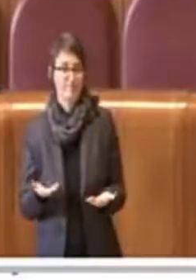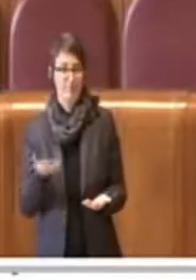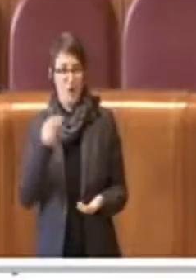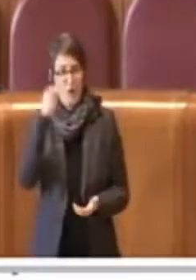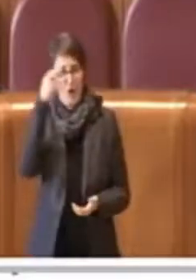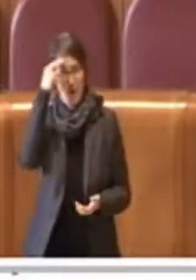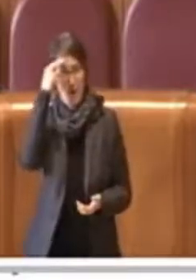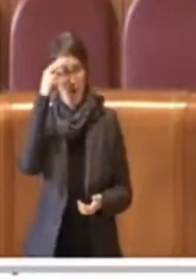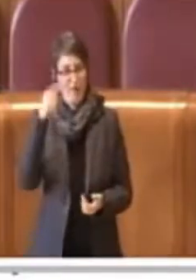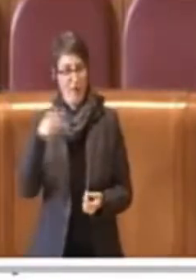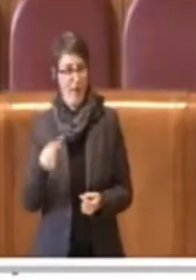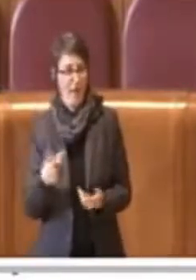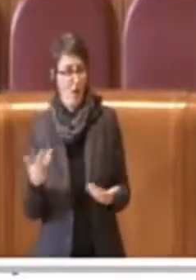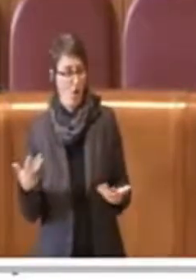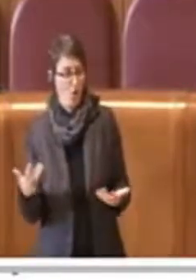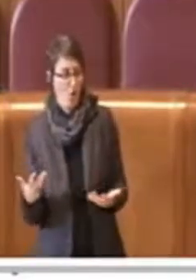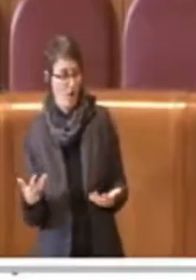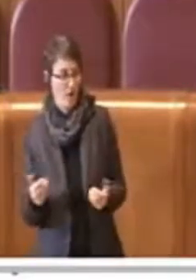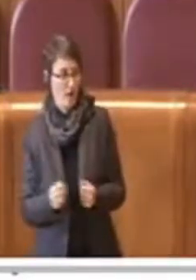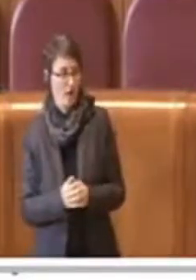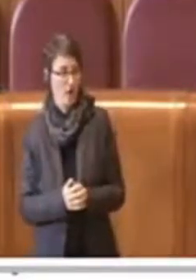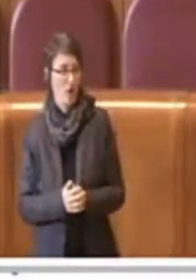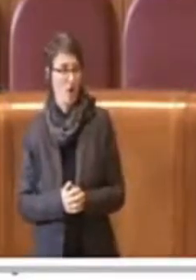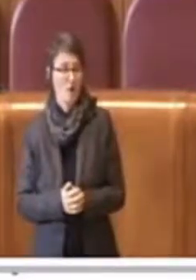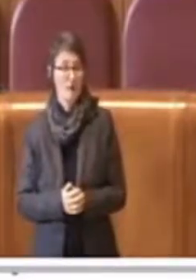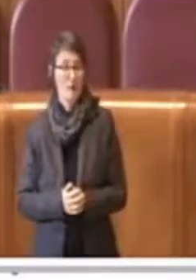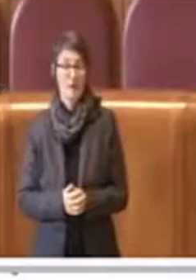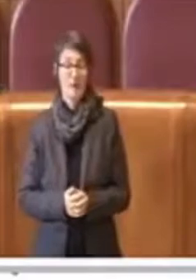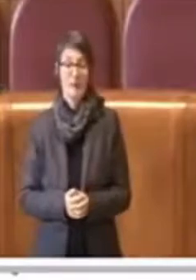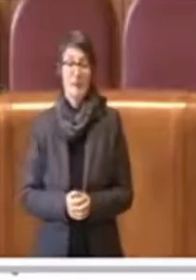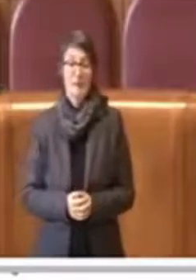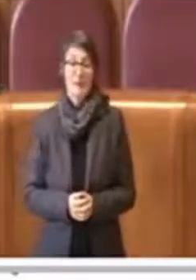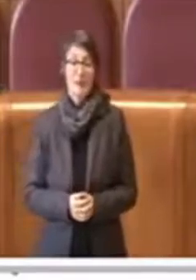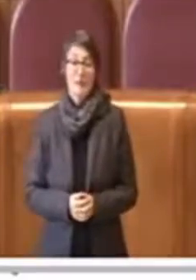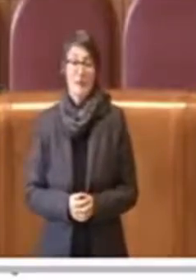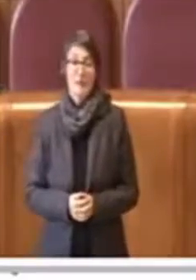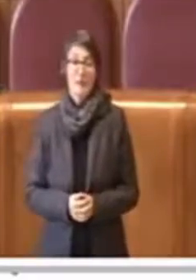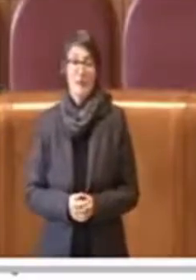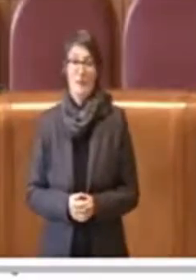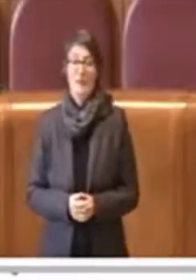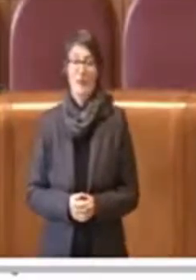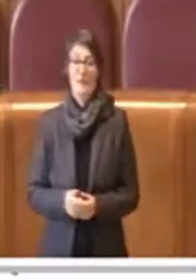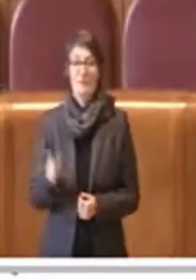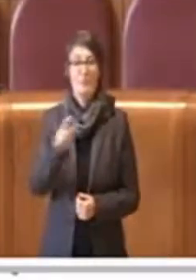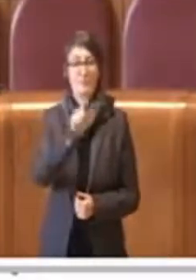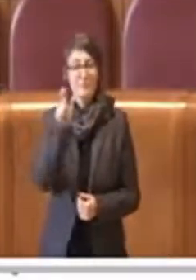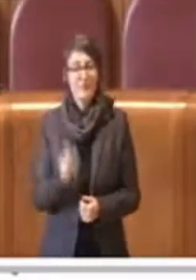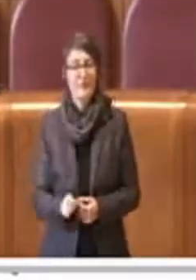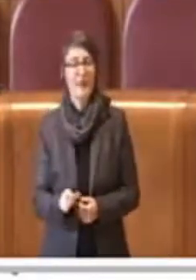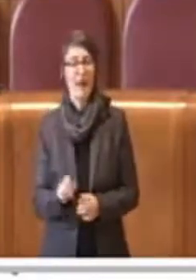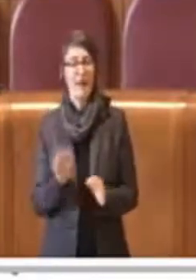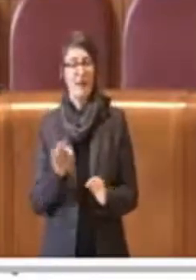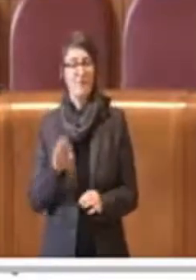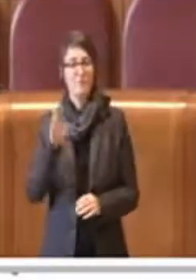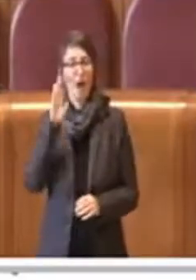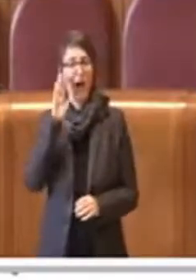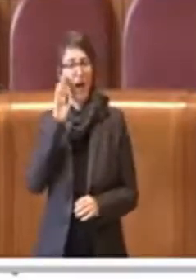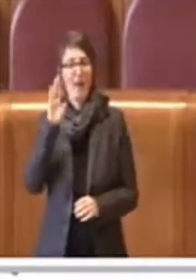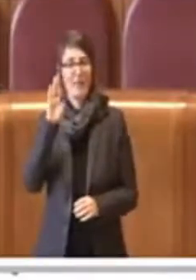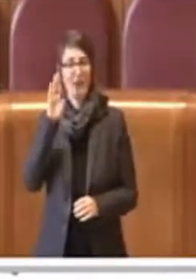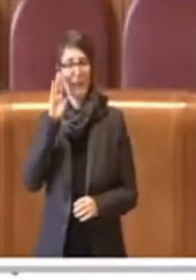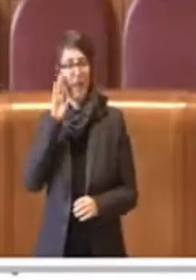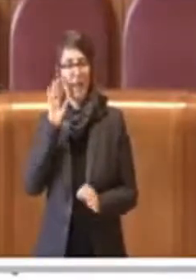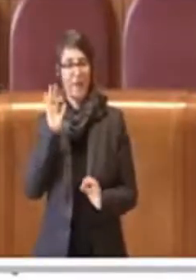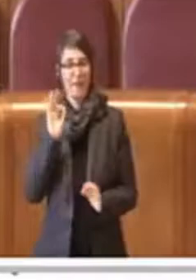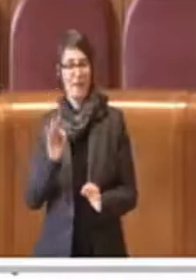Voglio ricordare che proprio a testimonianza di come l'Italia è attenta a questo tema e di come anche